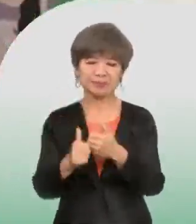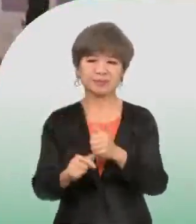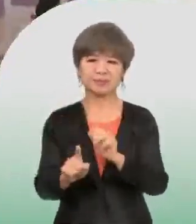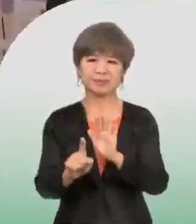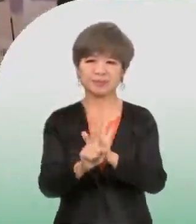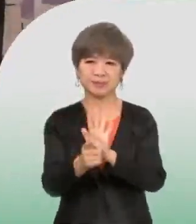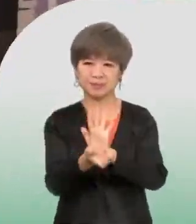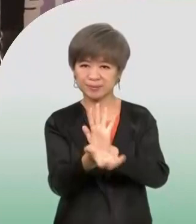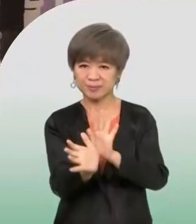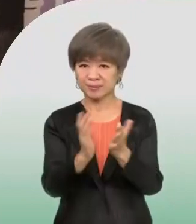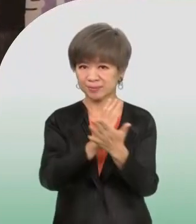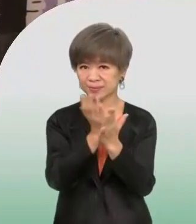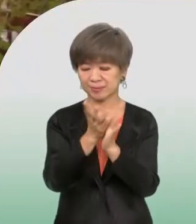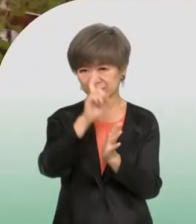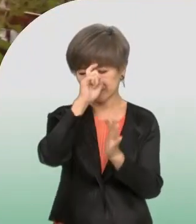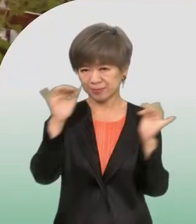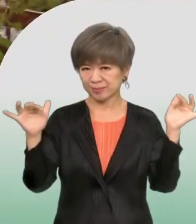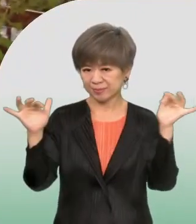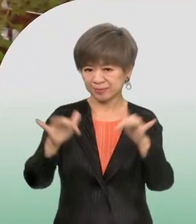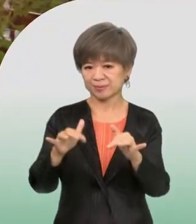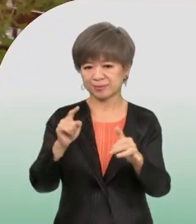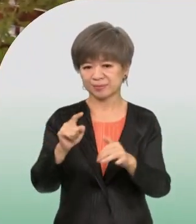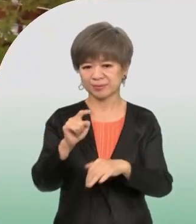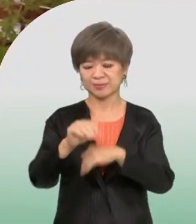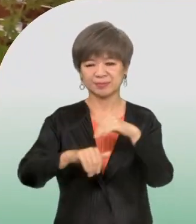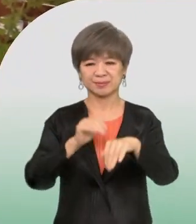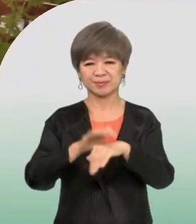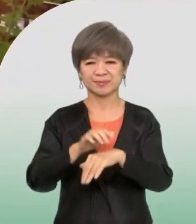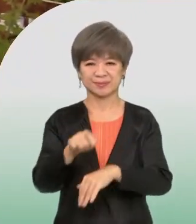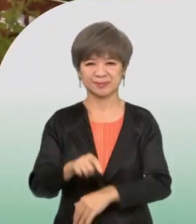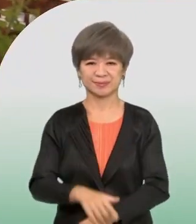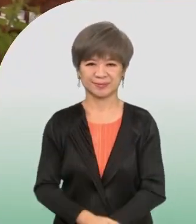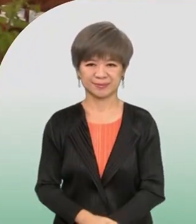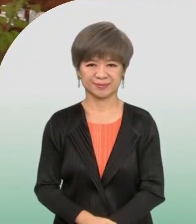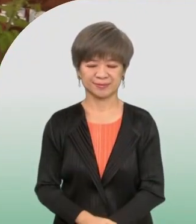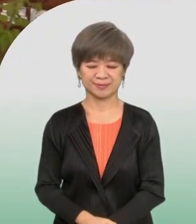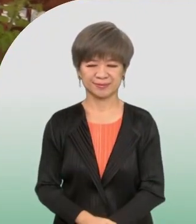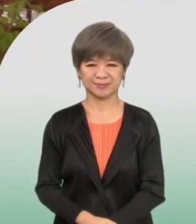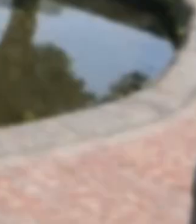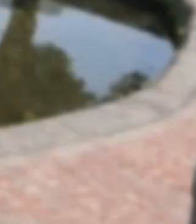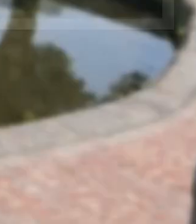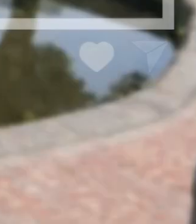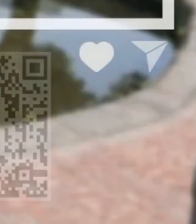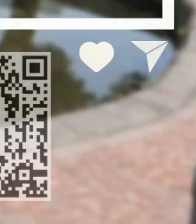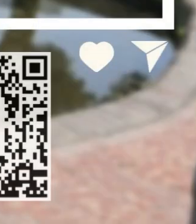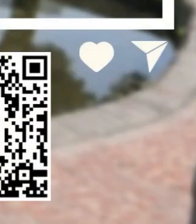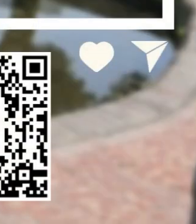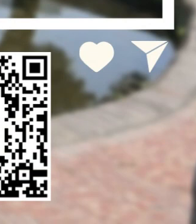托，希望上到民众到万里来诞生表演。下个新闻总资讯，美丽报道。